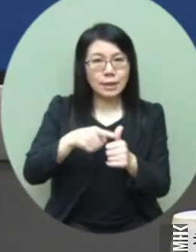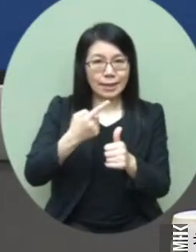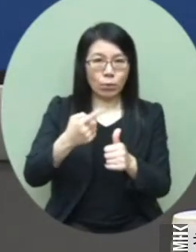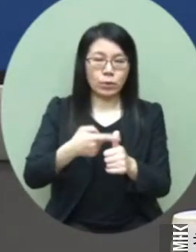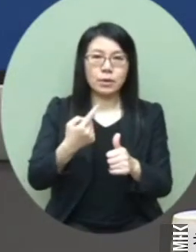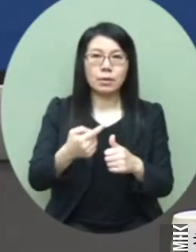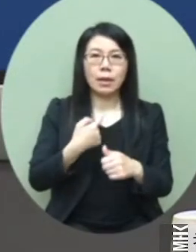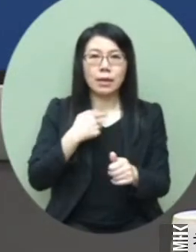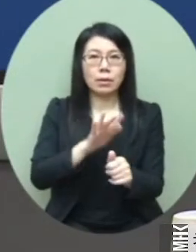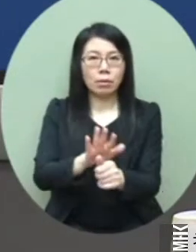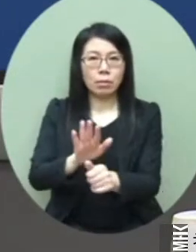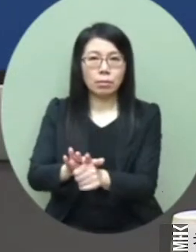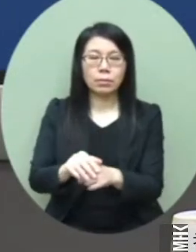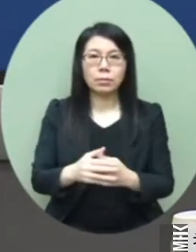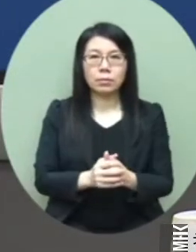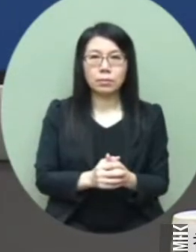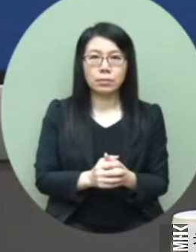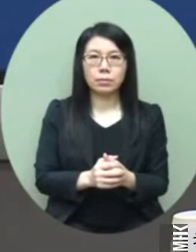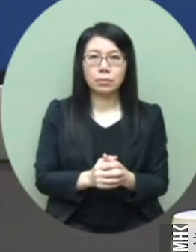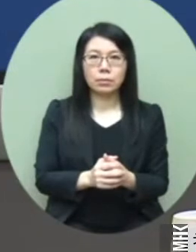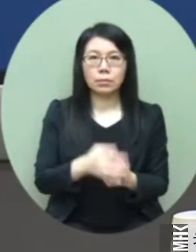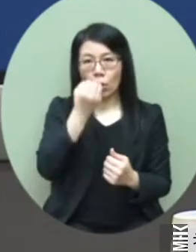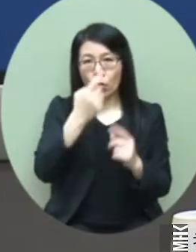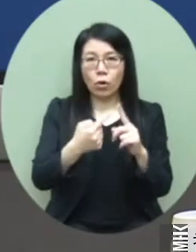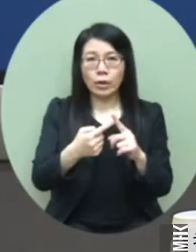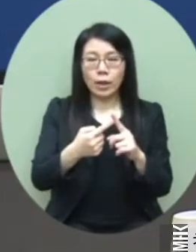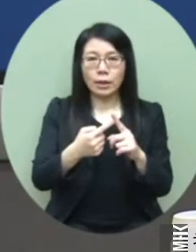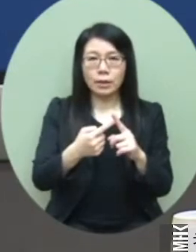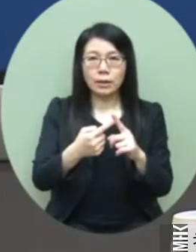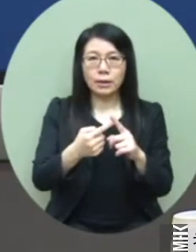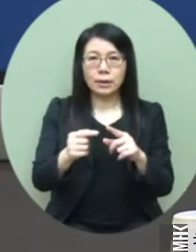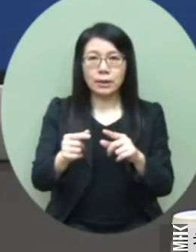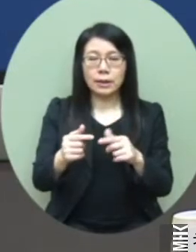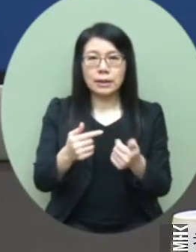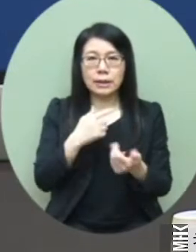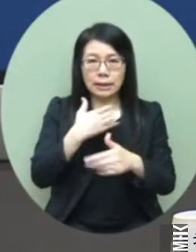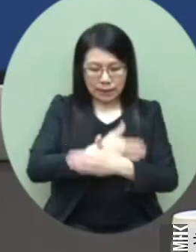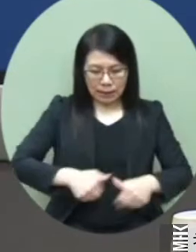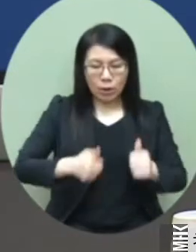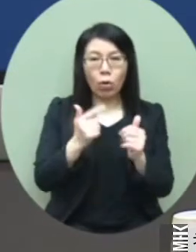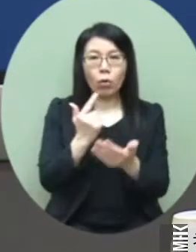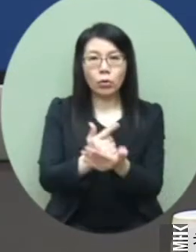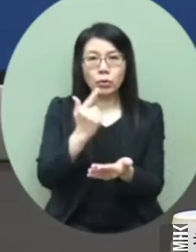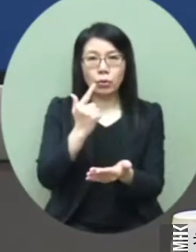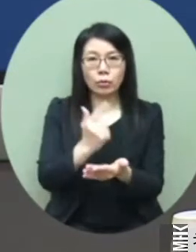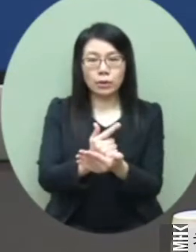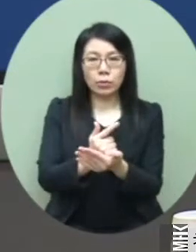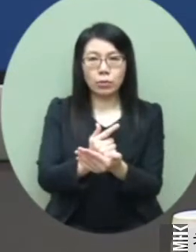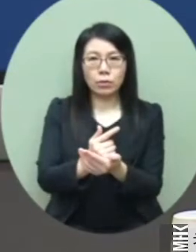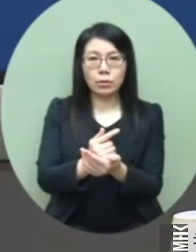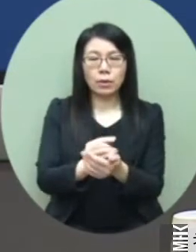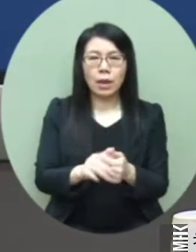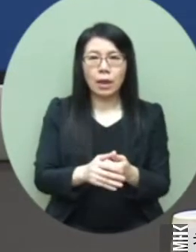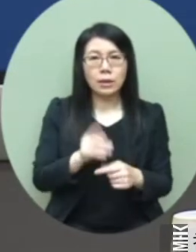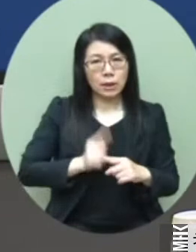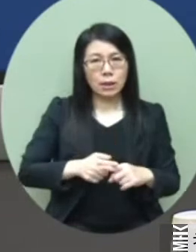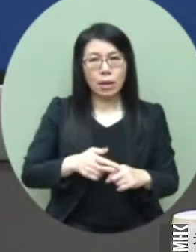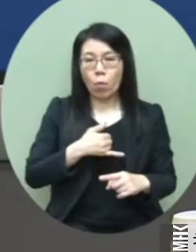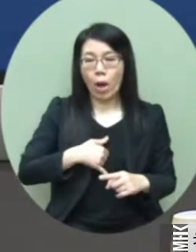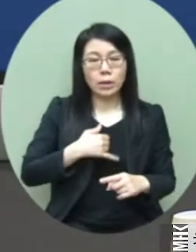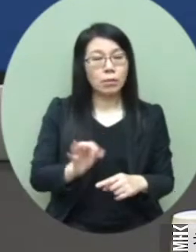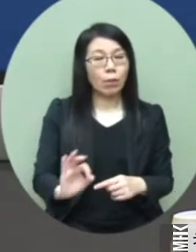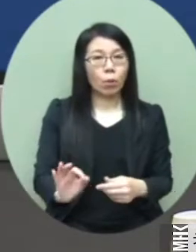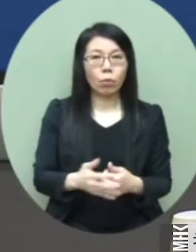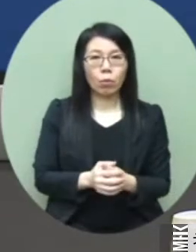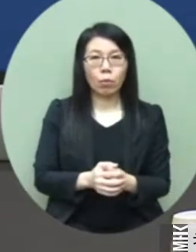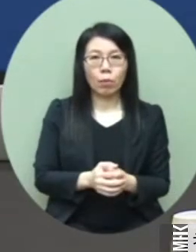这个市民的生命身体健康这个是毫无疑问的。但是在过